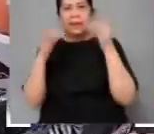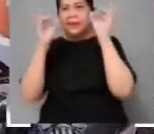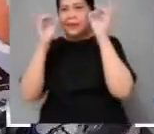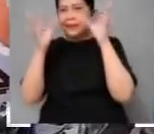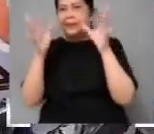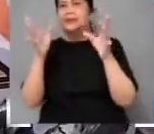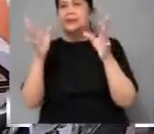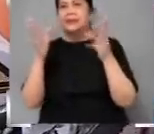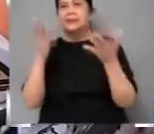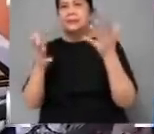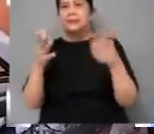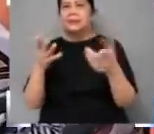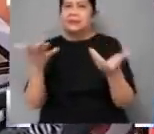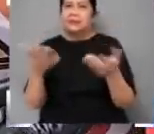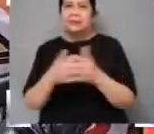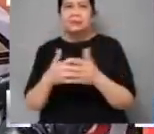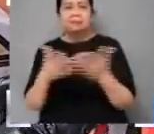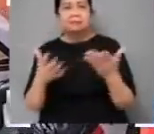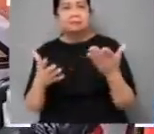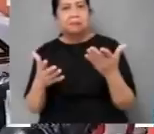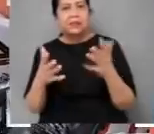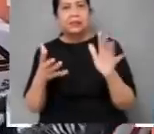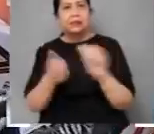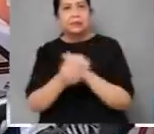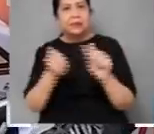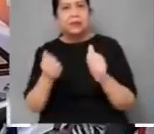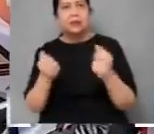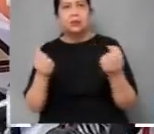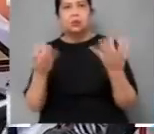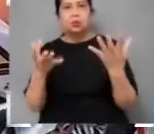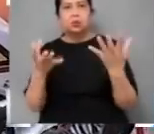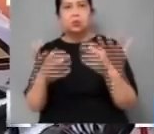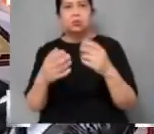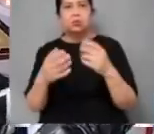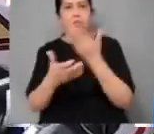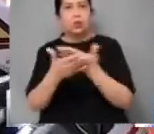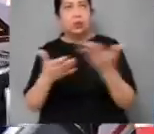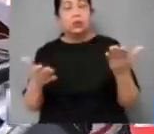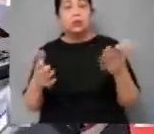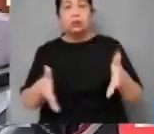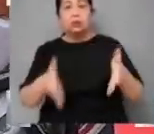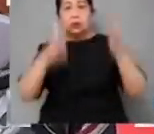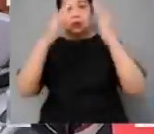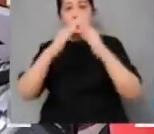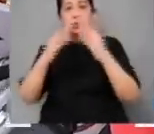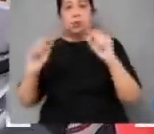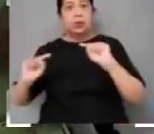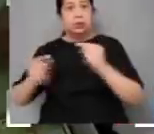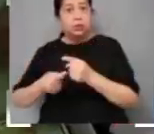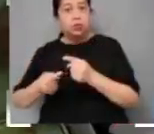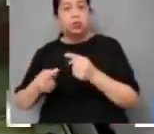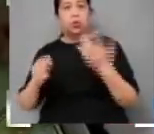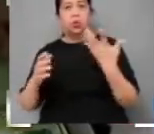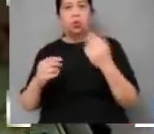will, you know, it will damage not only property but also injure or cause fatalities.